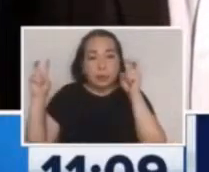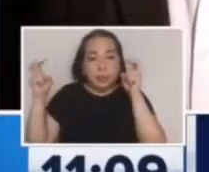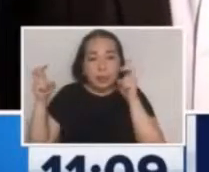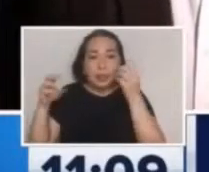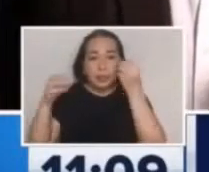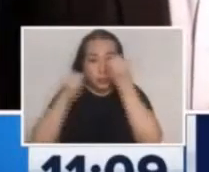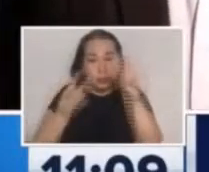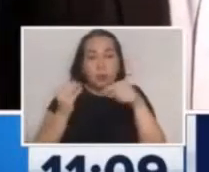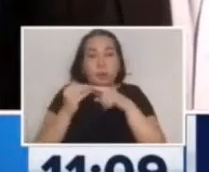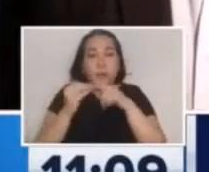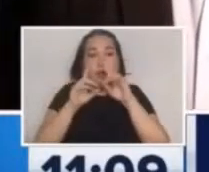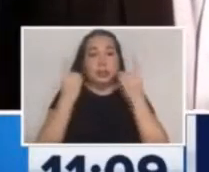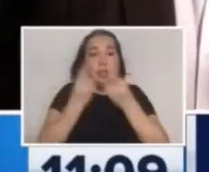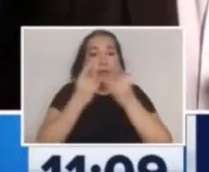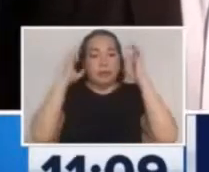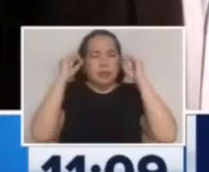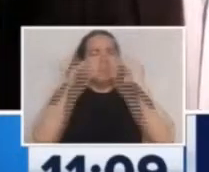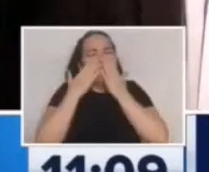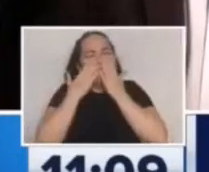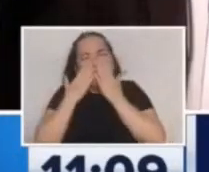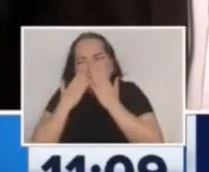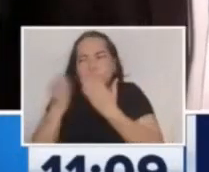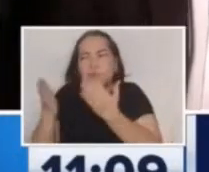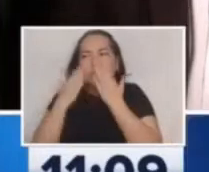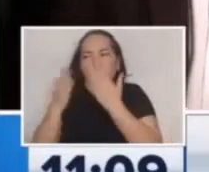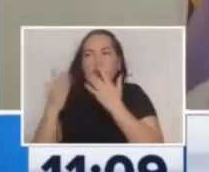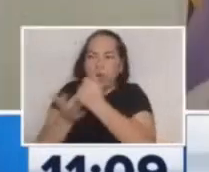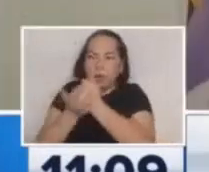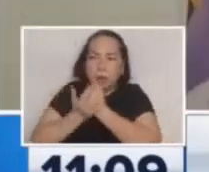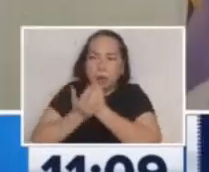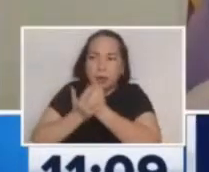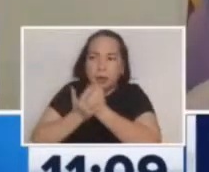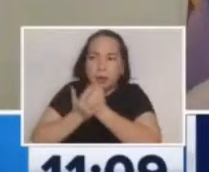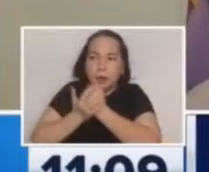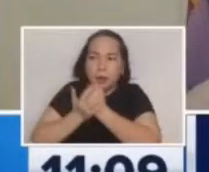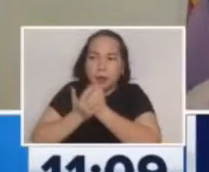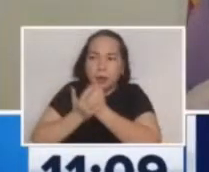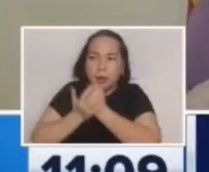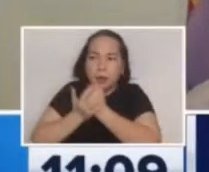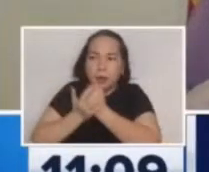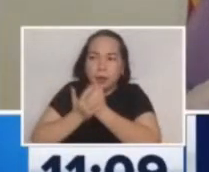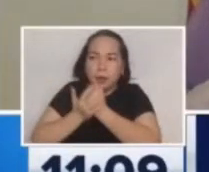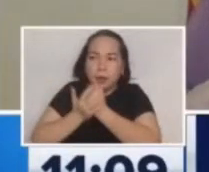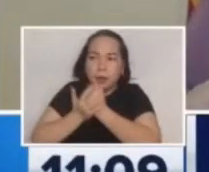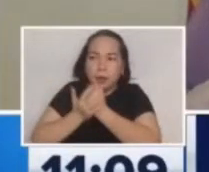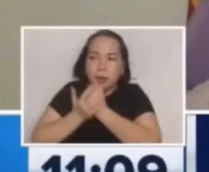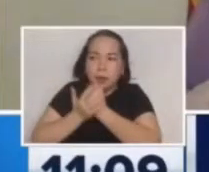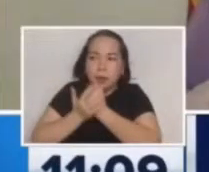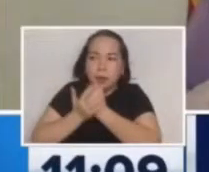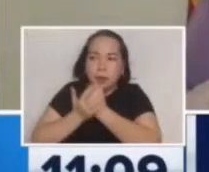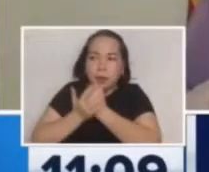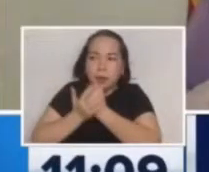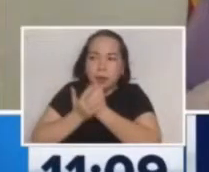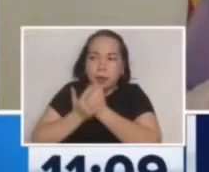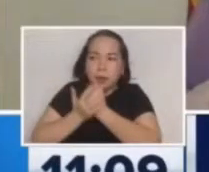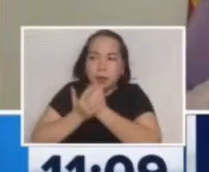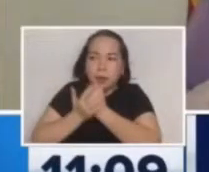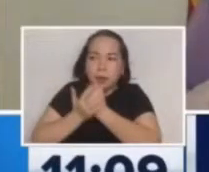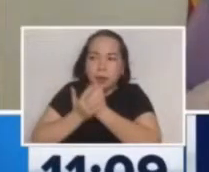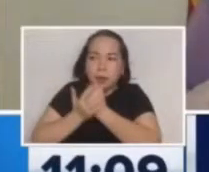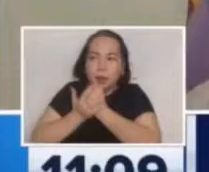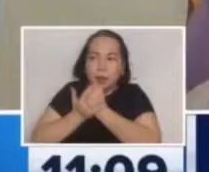Ito ay pinag-usapan namin sa aming executive committee, sa aming management committee, at saka na-report ko na ito